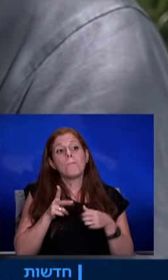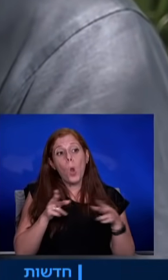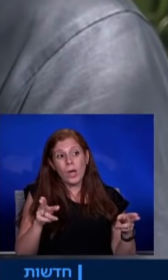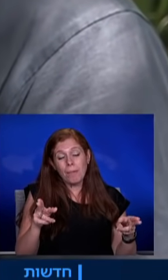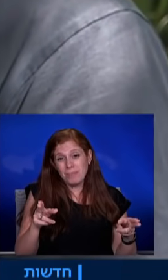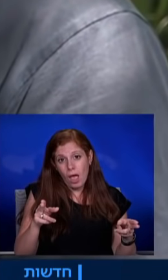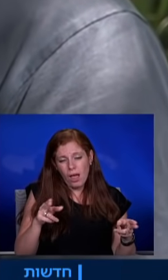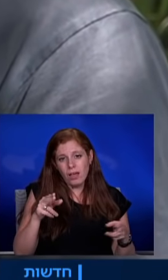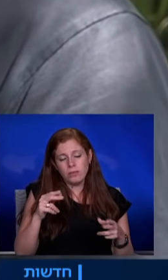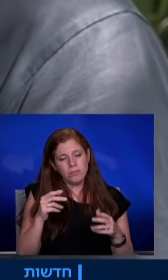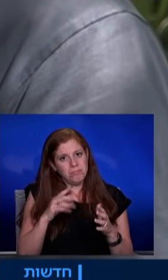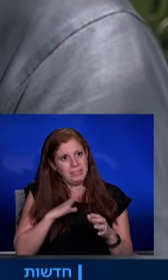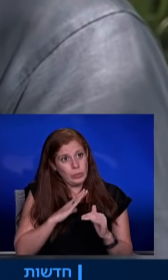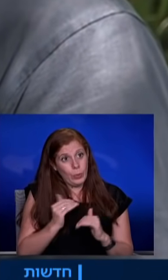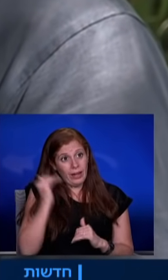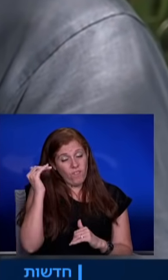הדם.